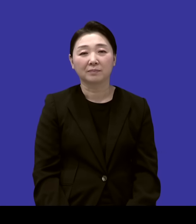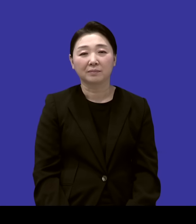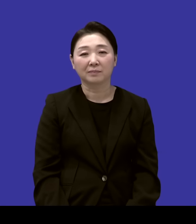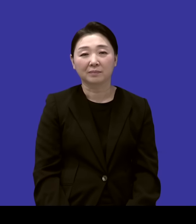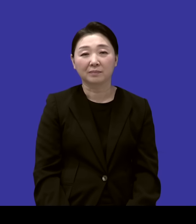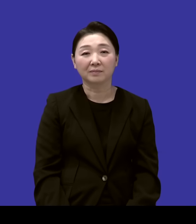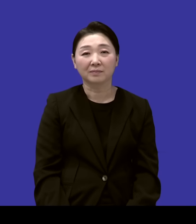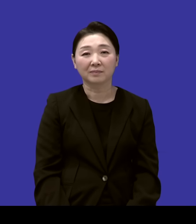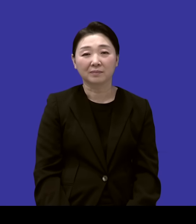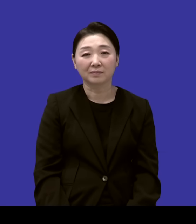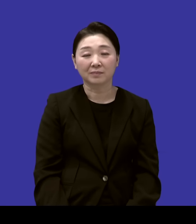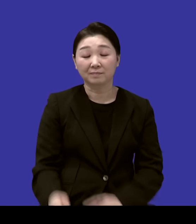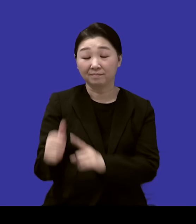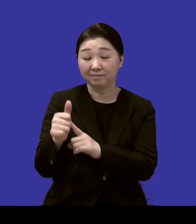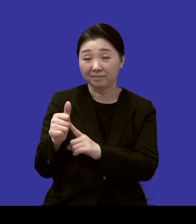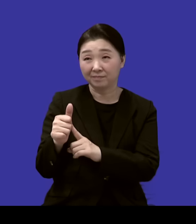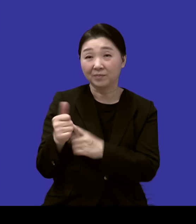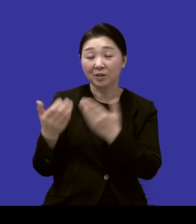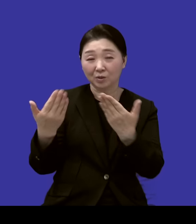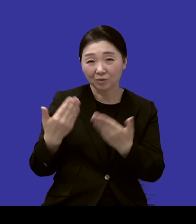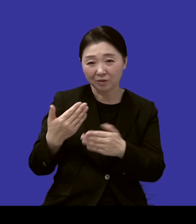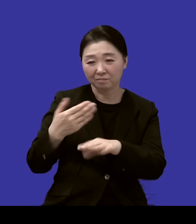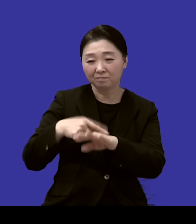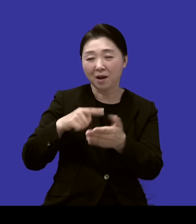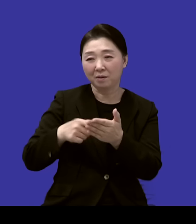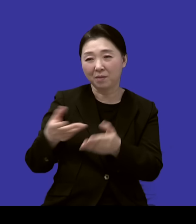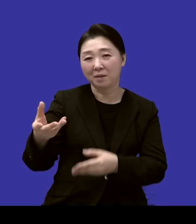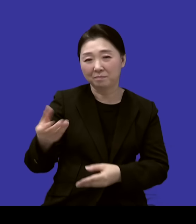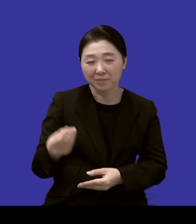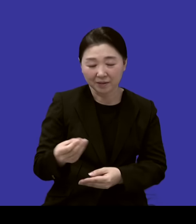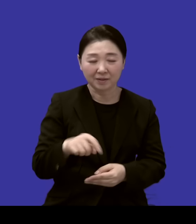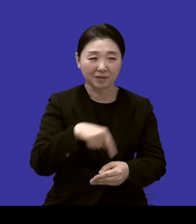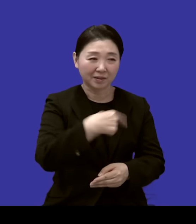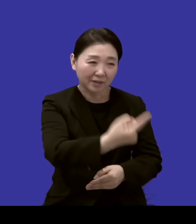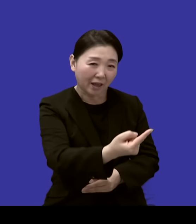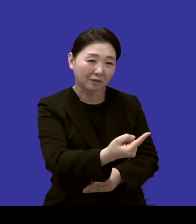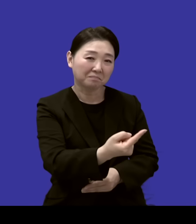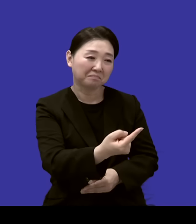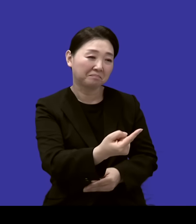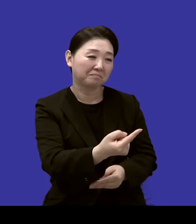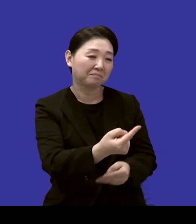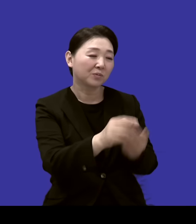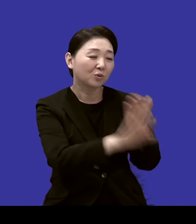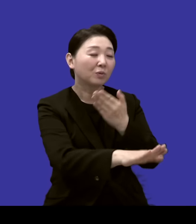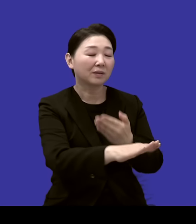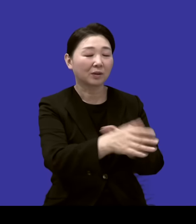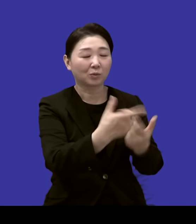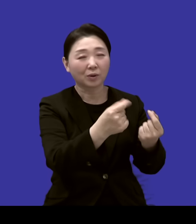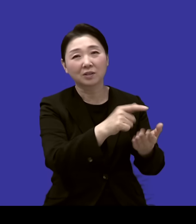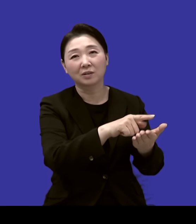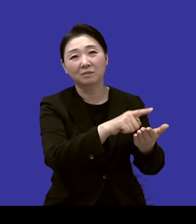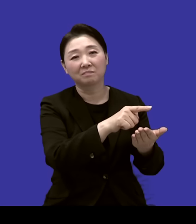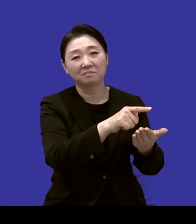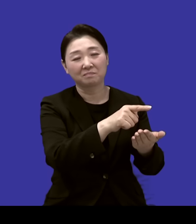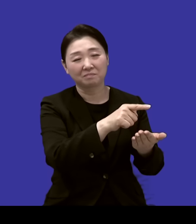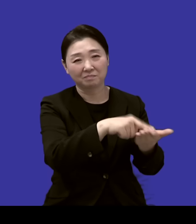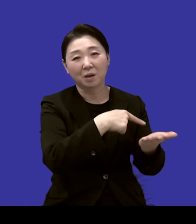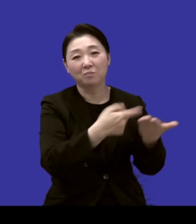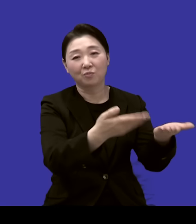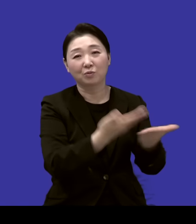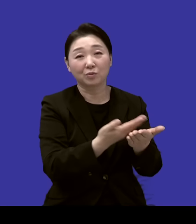주신 귀한 마음의 빚, 또 물질적인 빚을 그 다음 세대들에게 똑같이 베풀어 주시고 네. 아까 게임 중독에